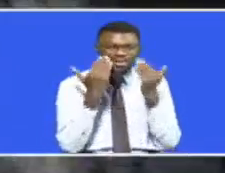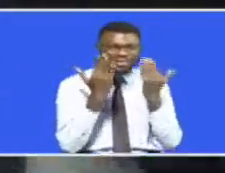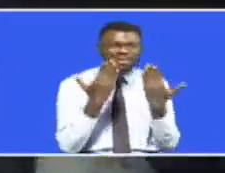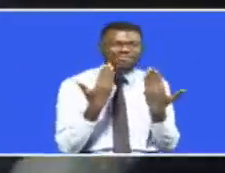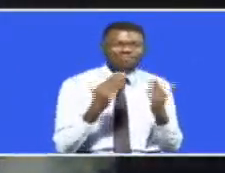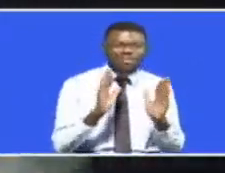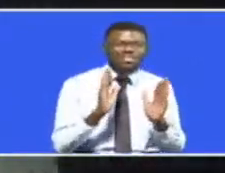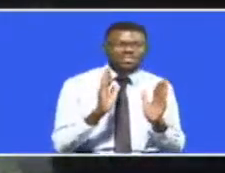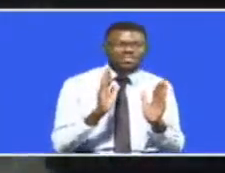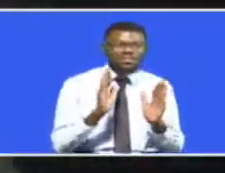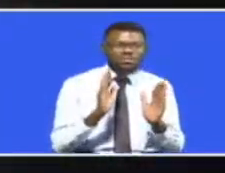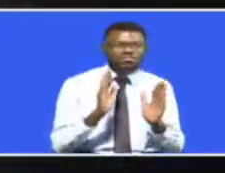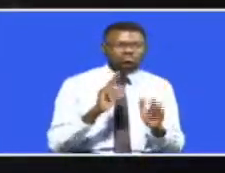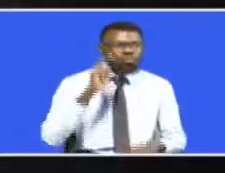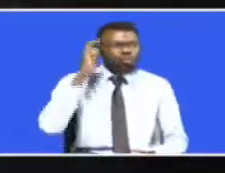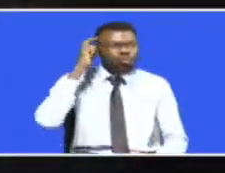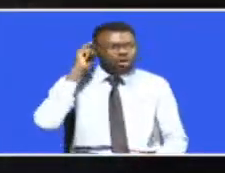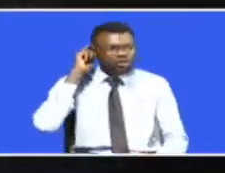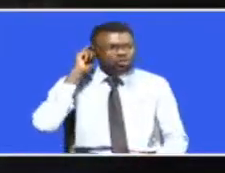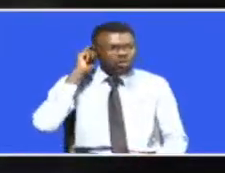Tumeona hata vile mali inaingia hapa ni kubwa.